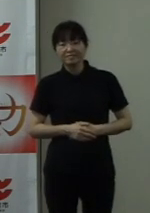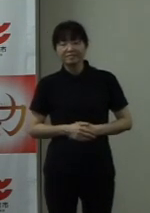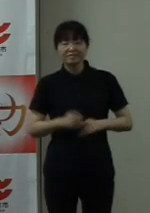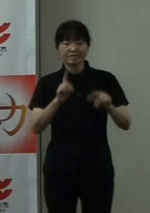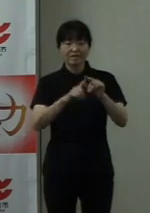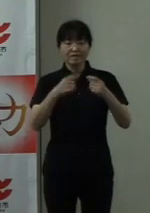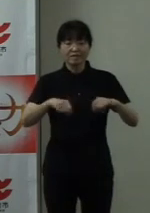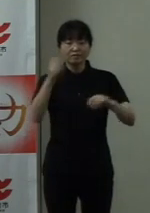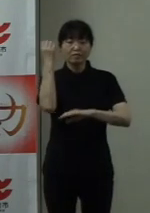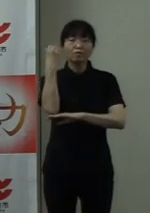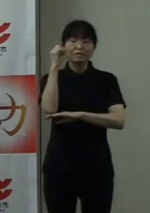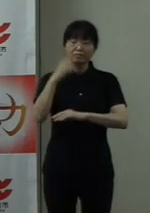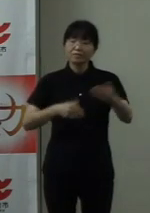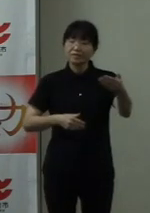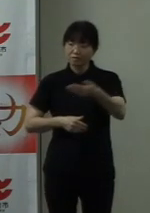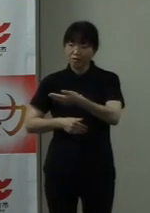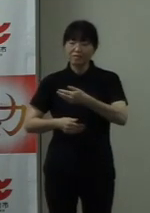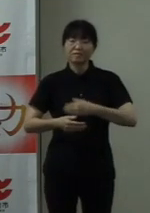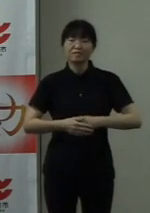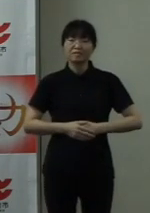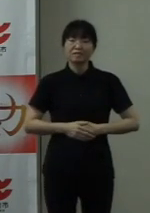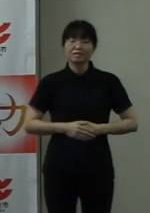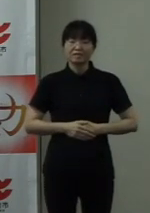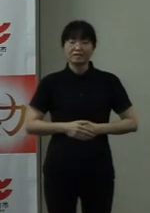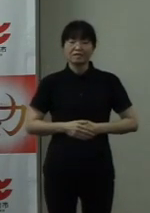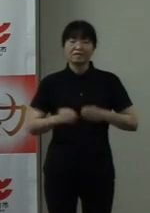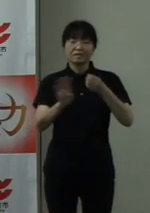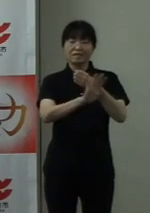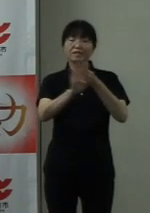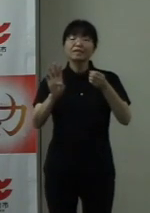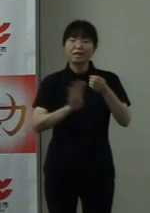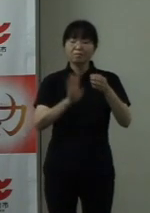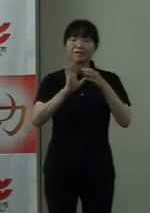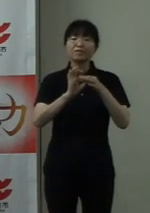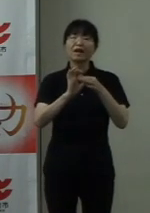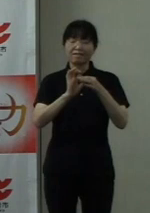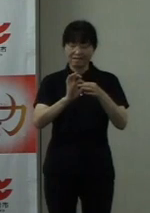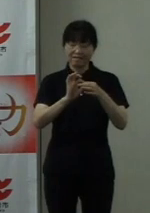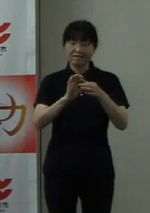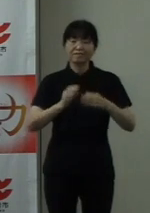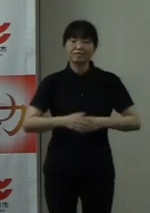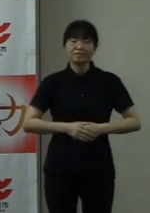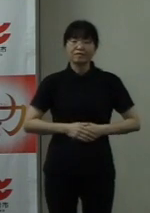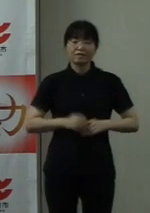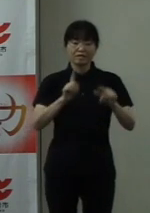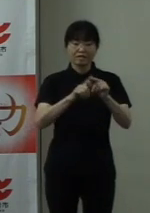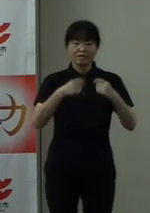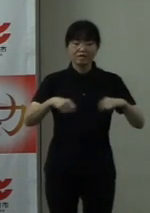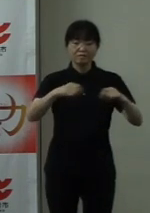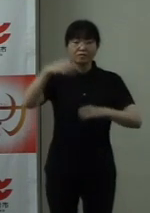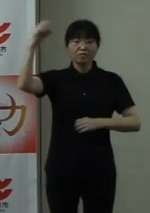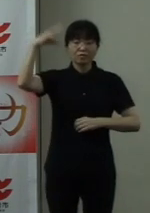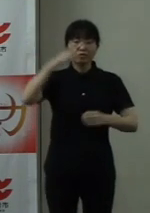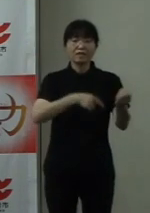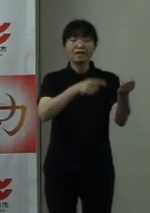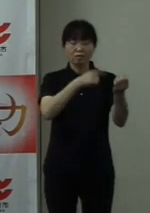中国新聞の寺本です。以前あのちょっと原発に関連してなんですけれども、中国電力 の放射